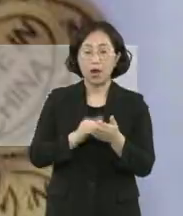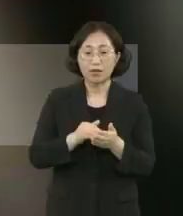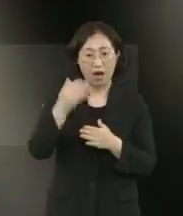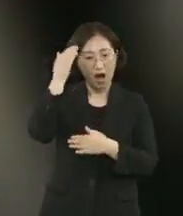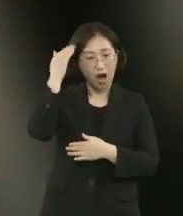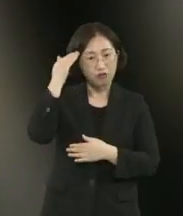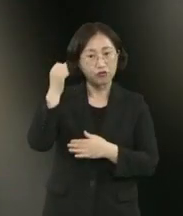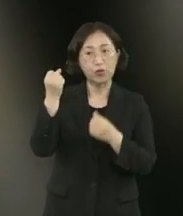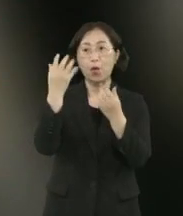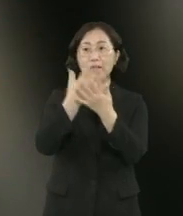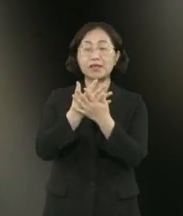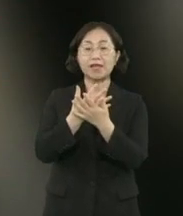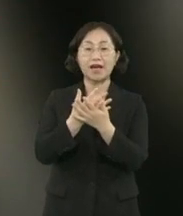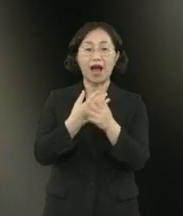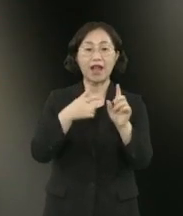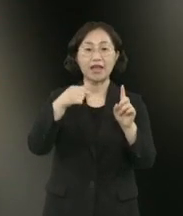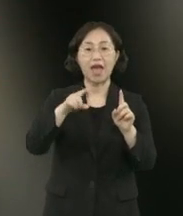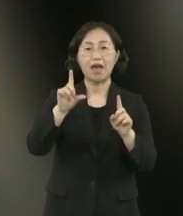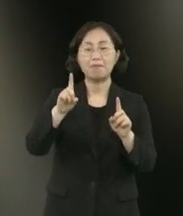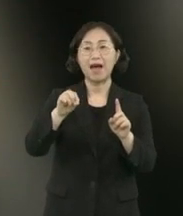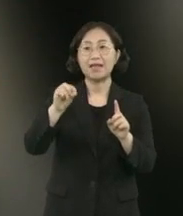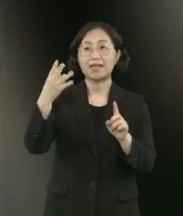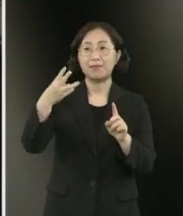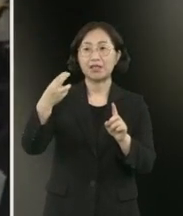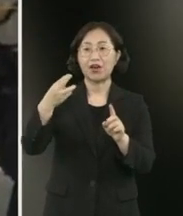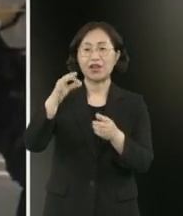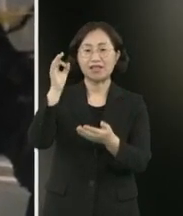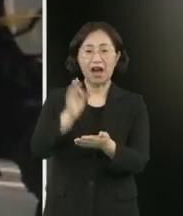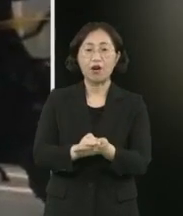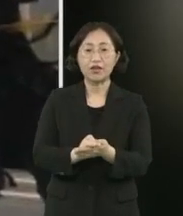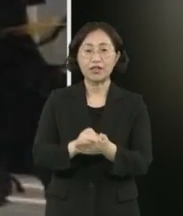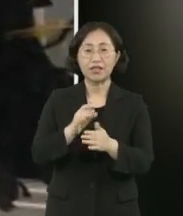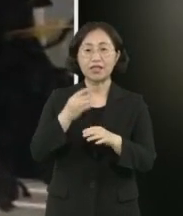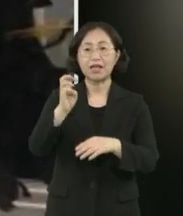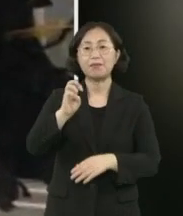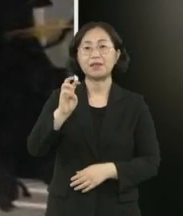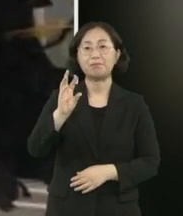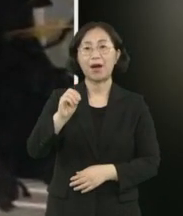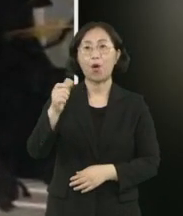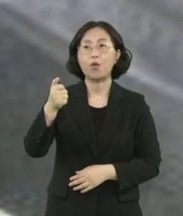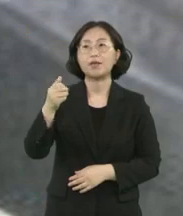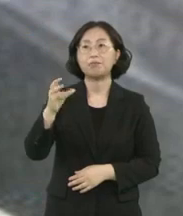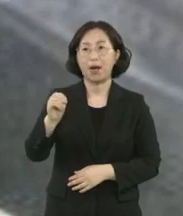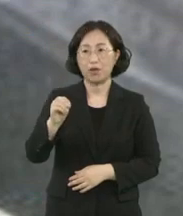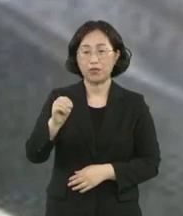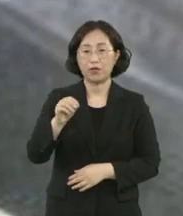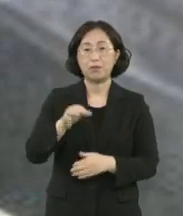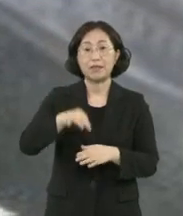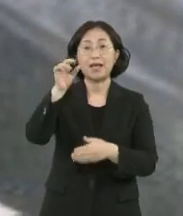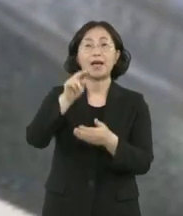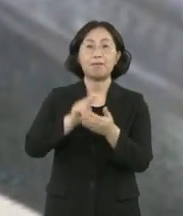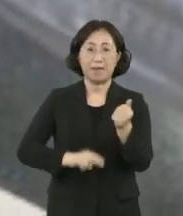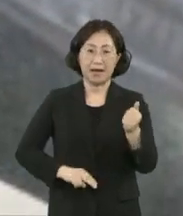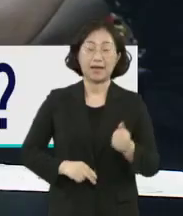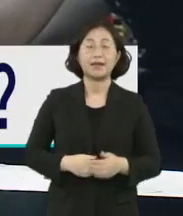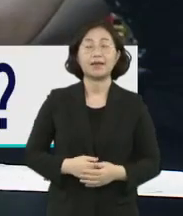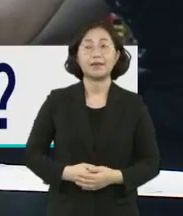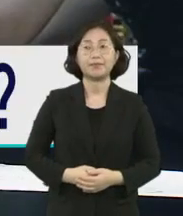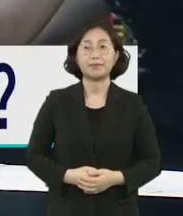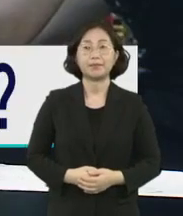국산으로 둔갑시켜 한 개 13,000 원짜리를 30에서 50만 원에 판매했습니다.